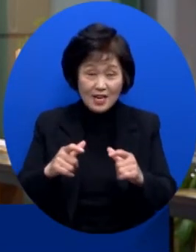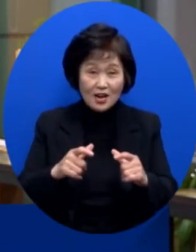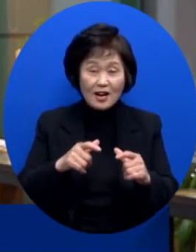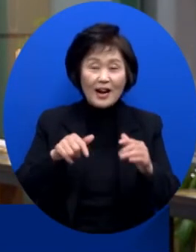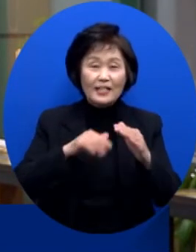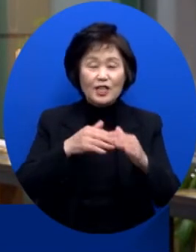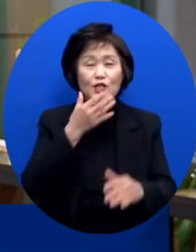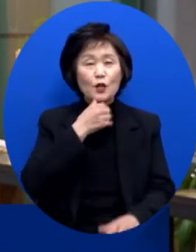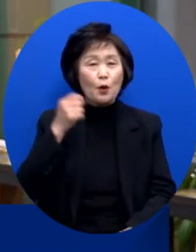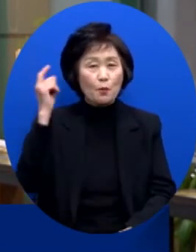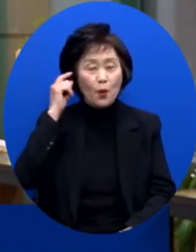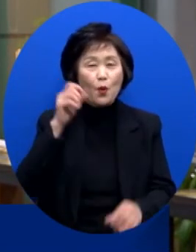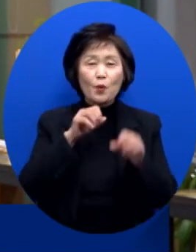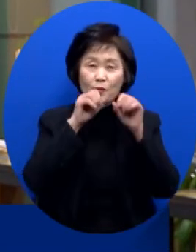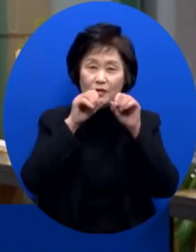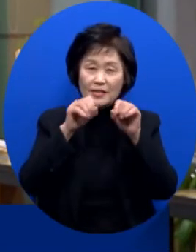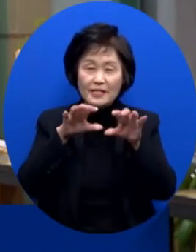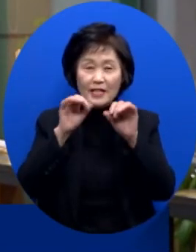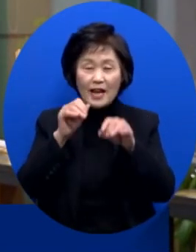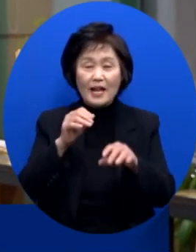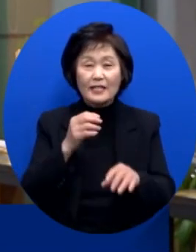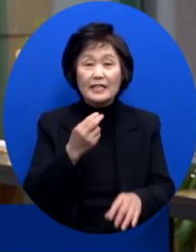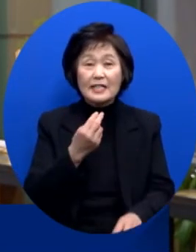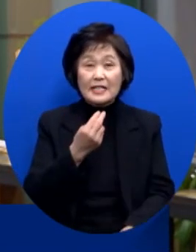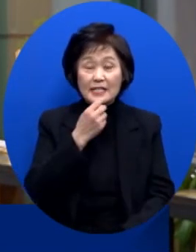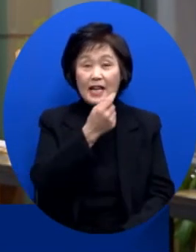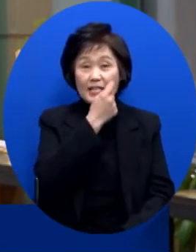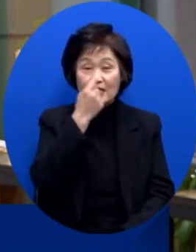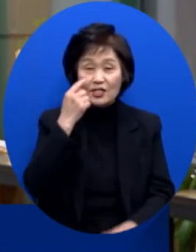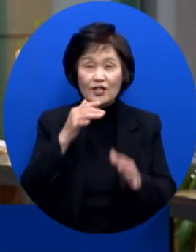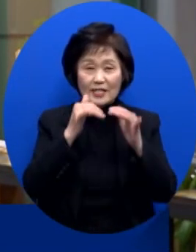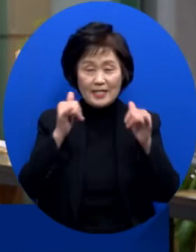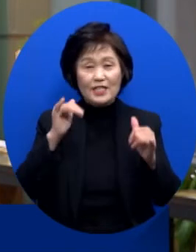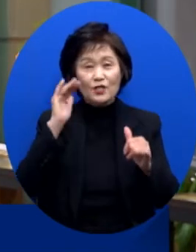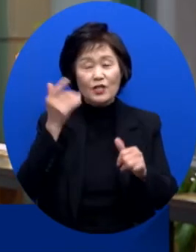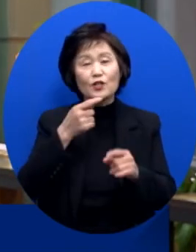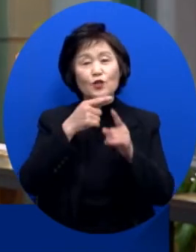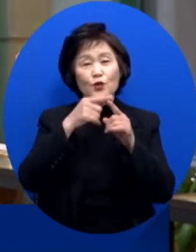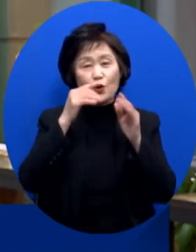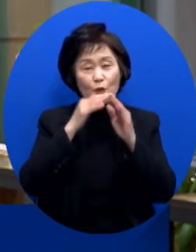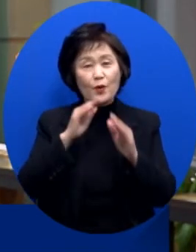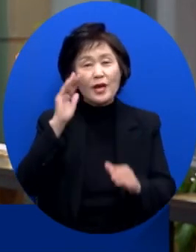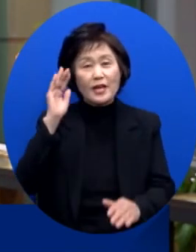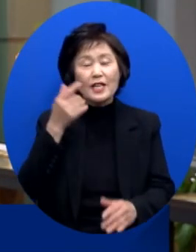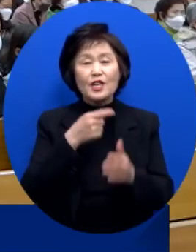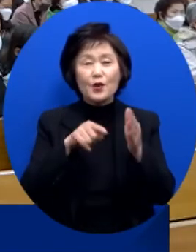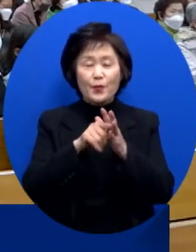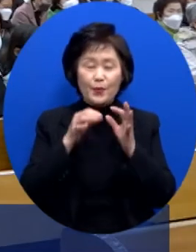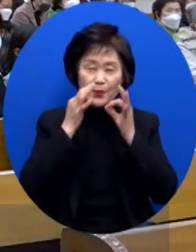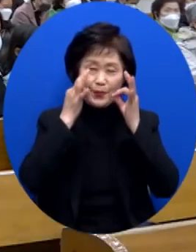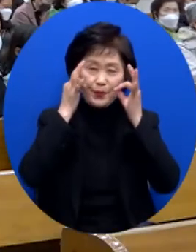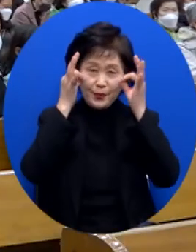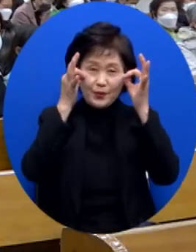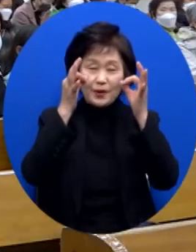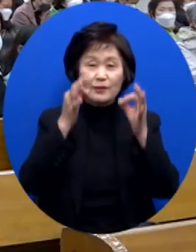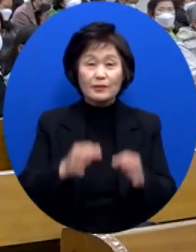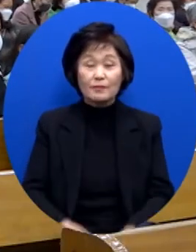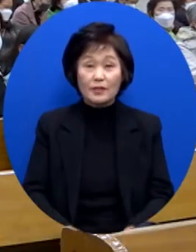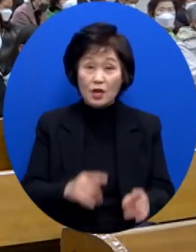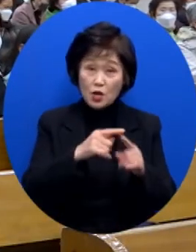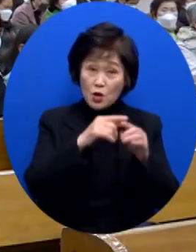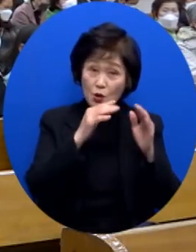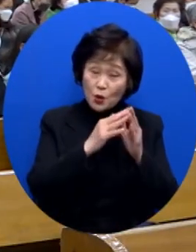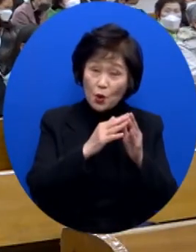복음을 전파하는 한 증인이 될 수 있는 교회가 되게끔 노력하고 있습니다. 여수 원도막